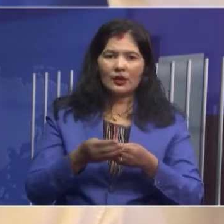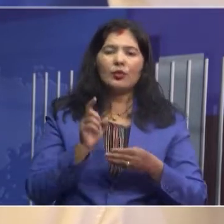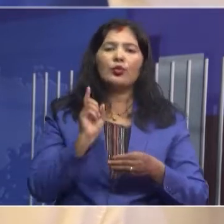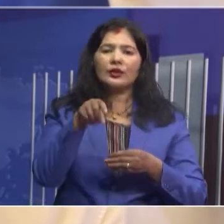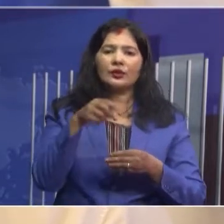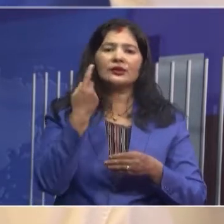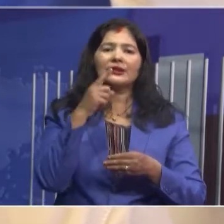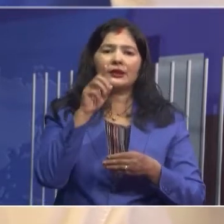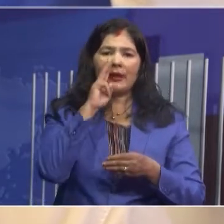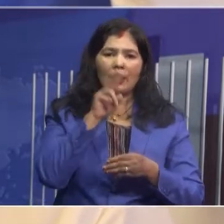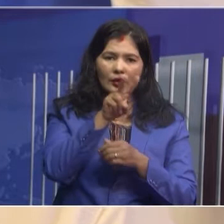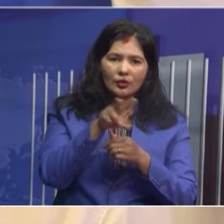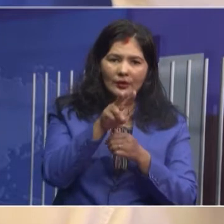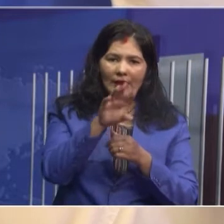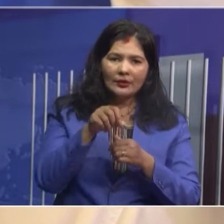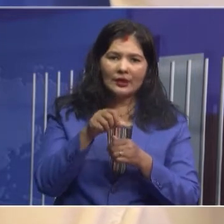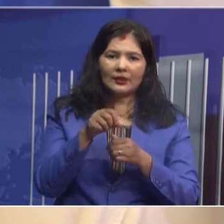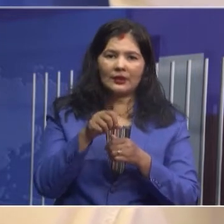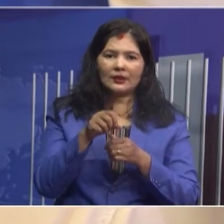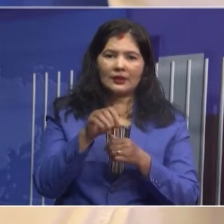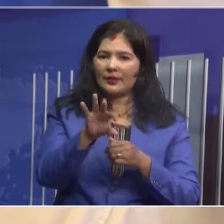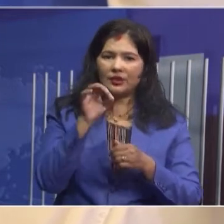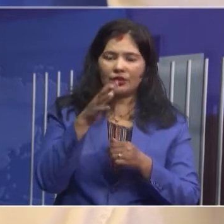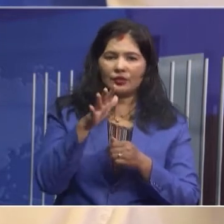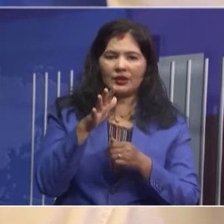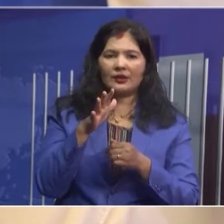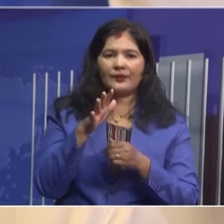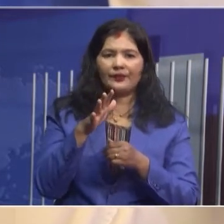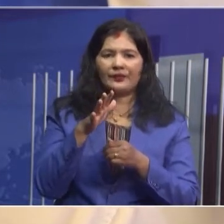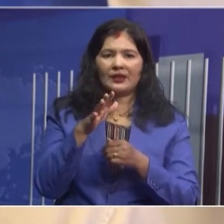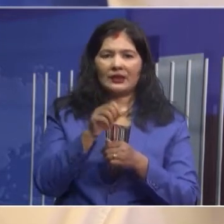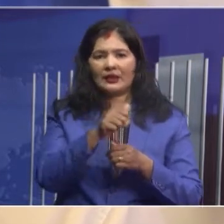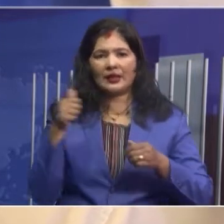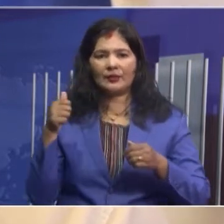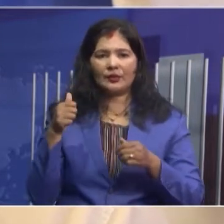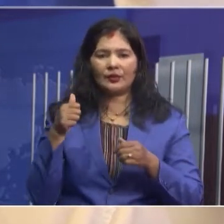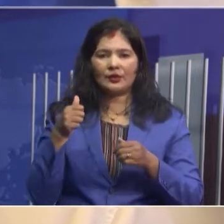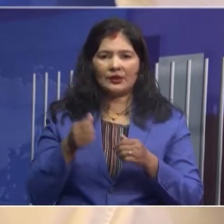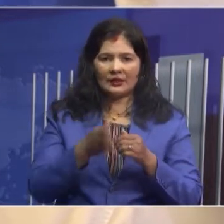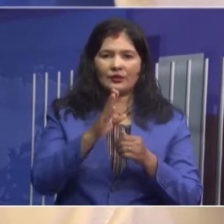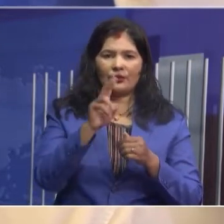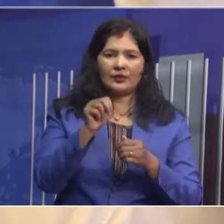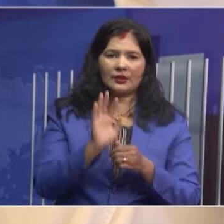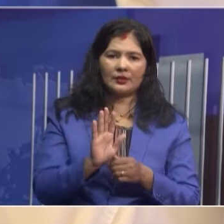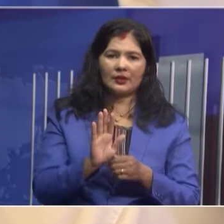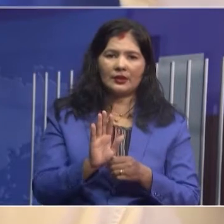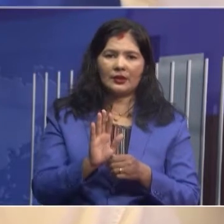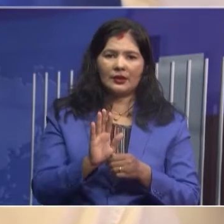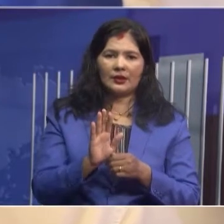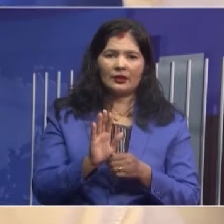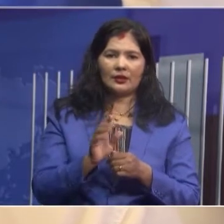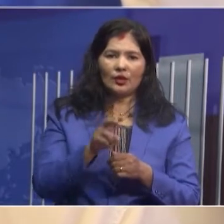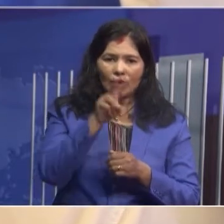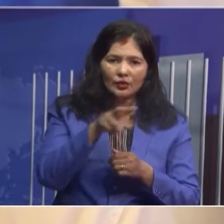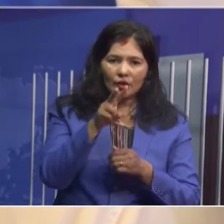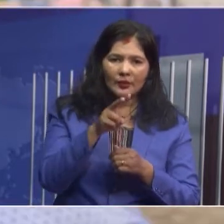दिनमा अनुगमन आउँदाखेरि केही पनि भेट्नु हुँदैन, अलिकति राम्रो तरिकाले चाहिँ व्यवसाय गर्नुपर्छ भन्ने कुरो छाप जाने तरिकाको अनुगमन हुनुपर्छ,